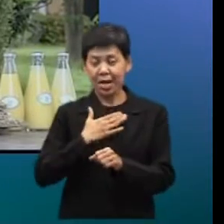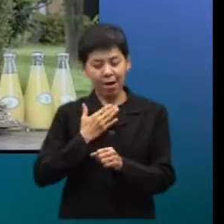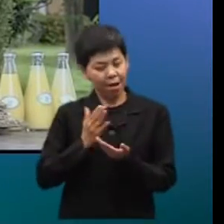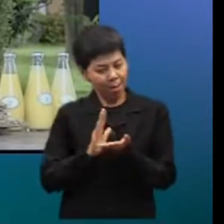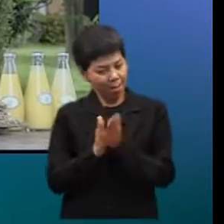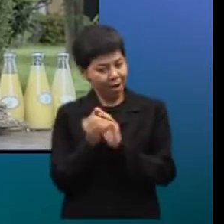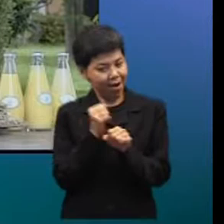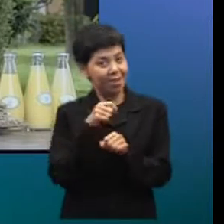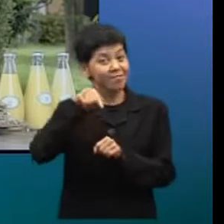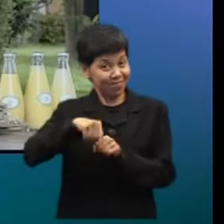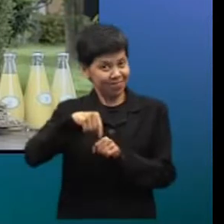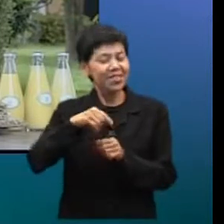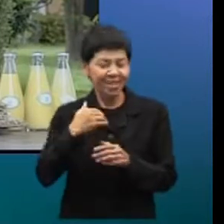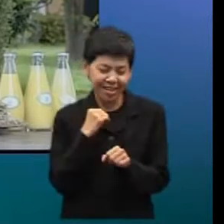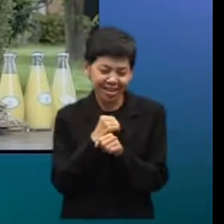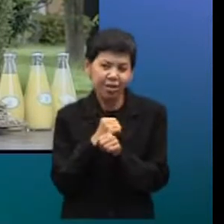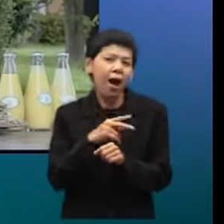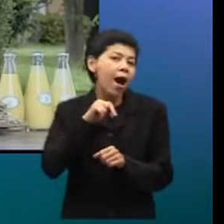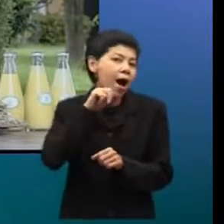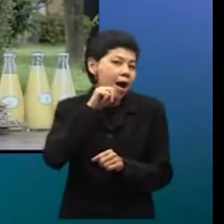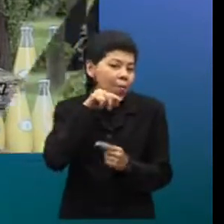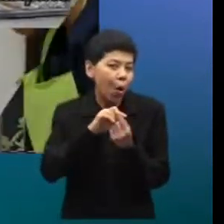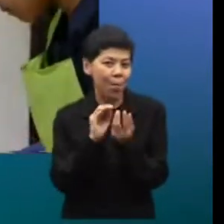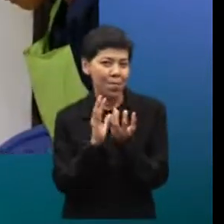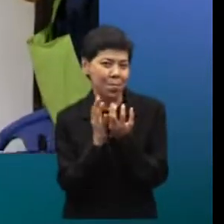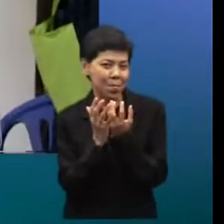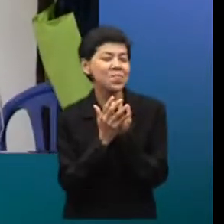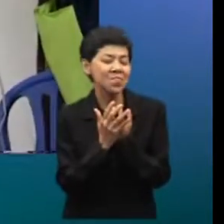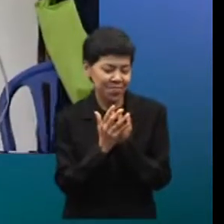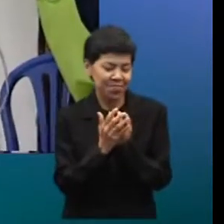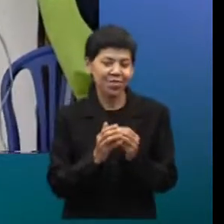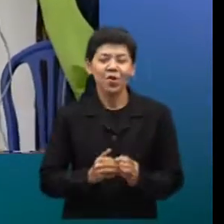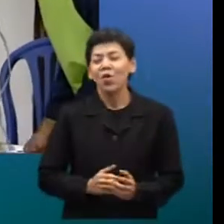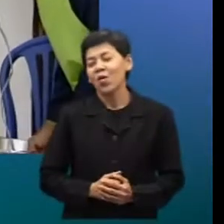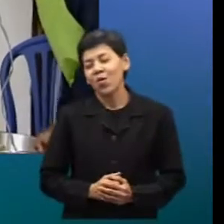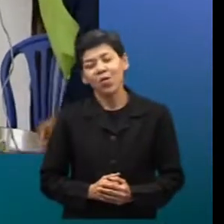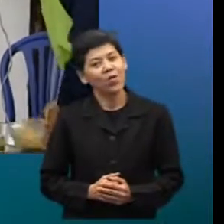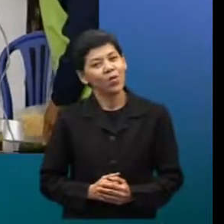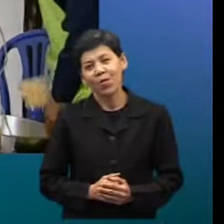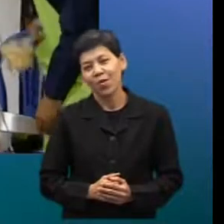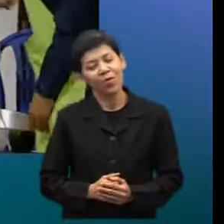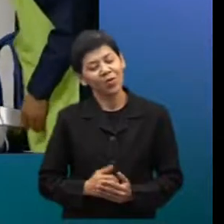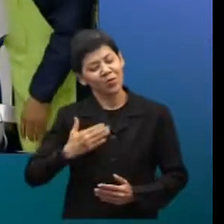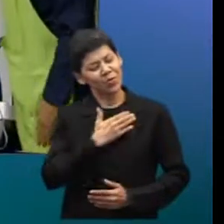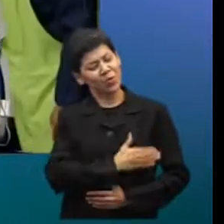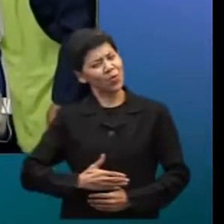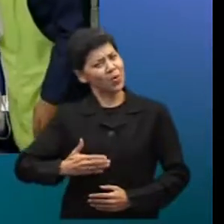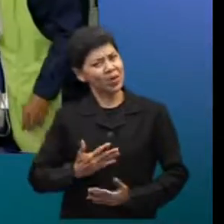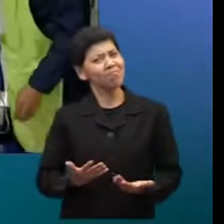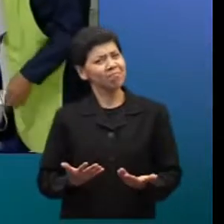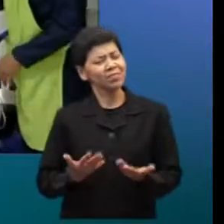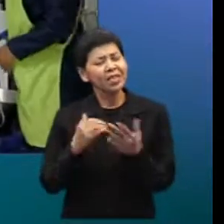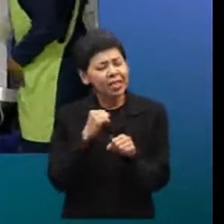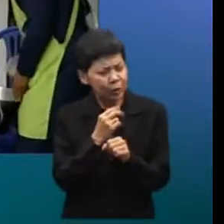ประแปรรูปเสร็จแล้วก็หลังจากนั้นเราก็มีน้ำผักด้วย แม่วันนี้ถ้ารักสุขภาพกันจริง